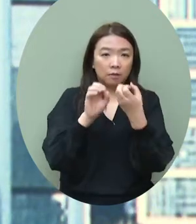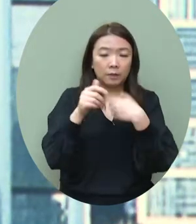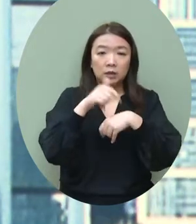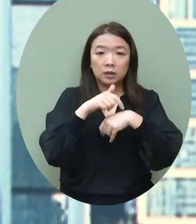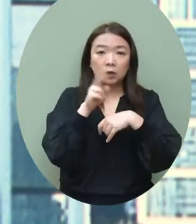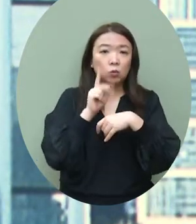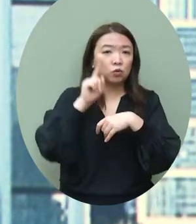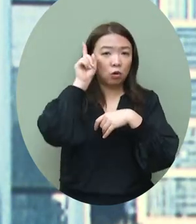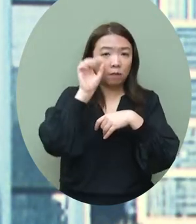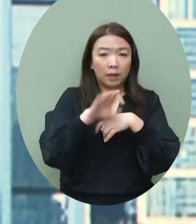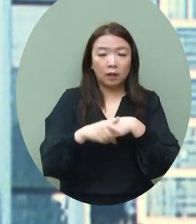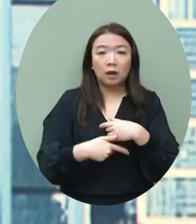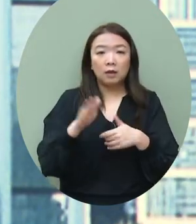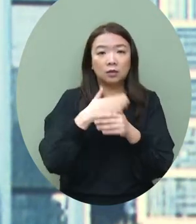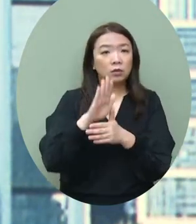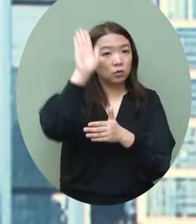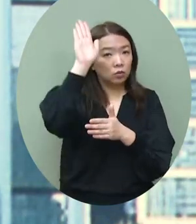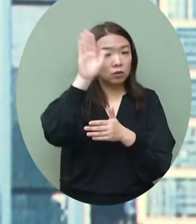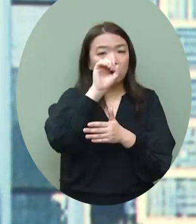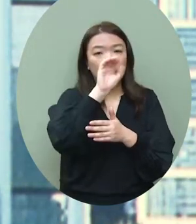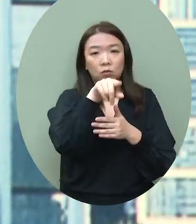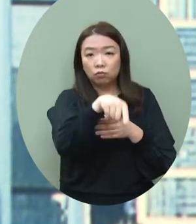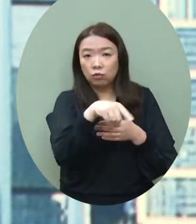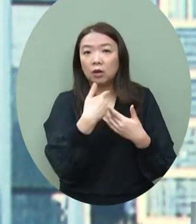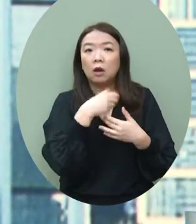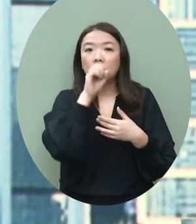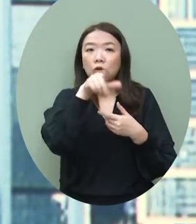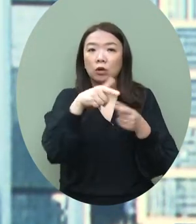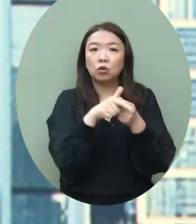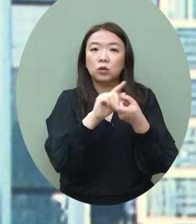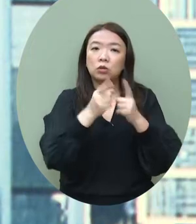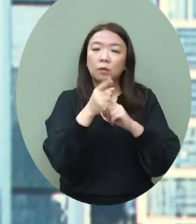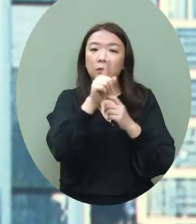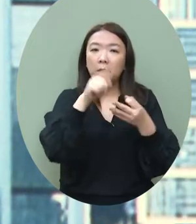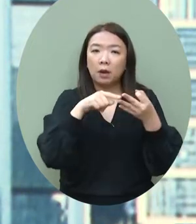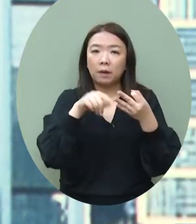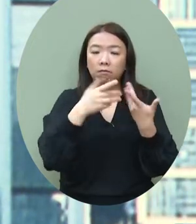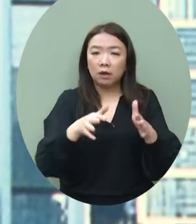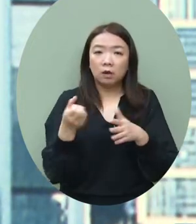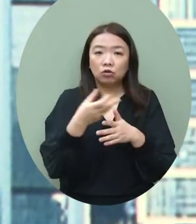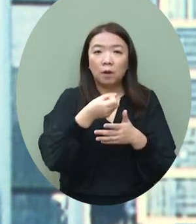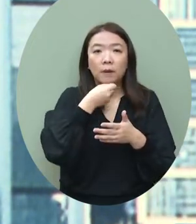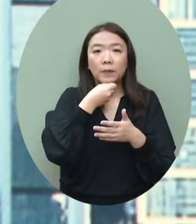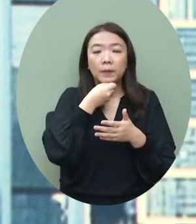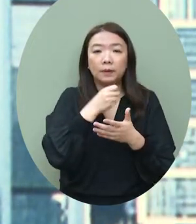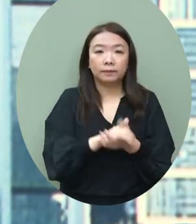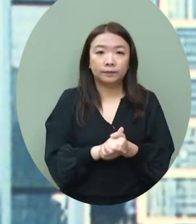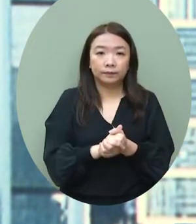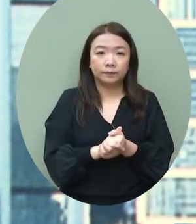想提問嘅記者朋友啦，請先舉手，嗌到你嘅時候啦，請講出你嘅傳媒機構名稱，然後用我哋俾你嘅咪啦去發言。